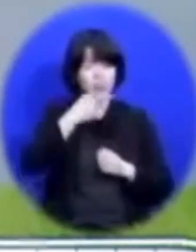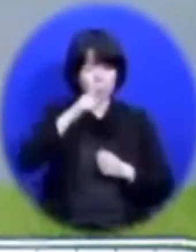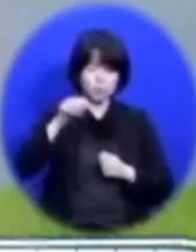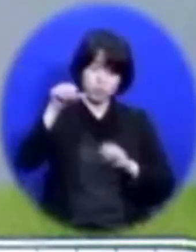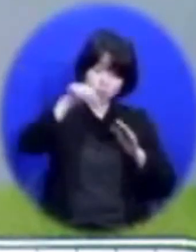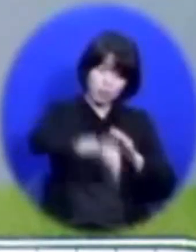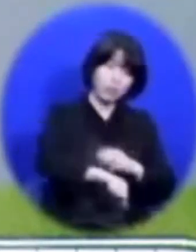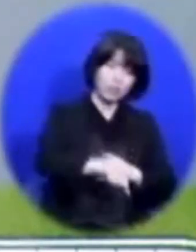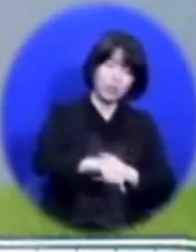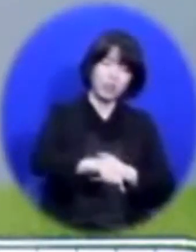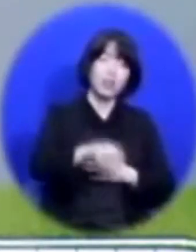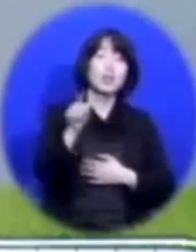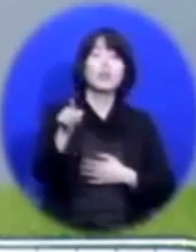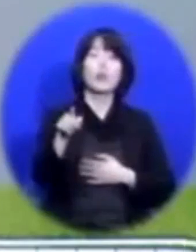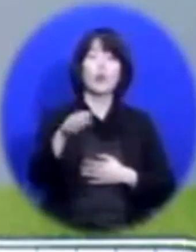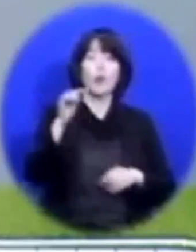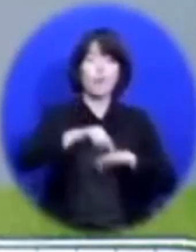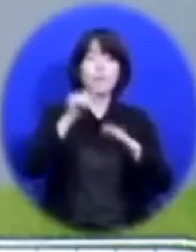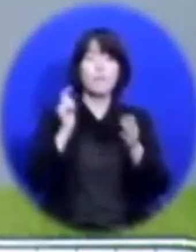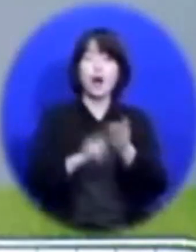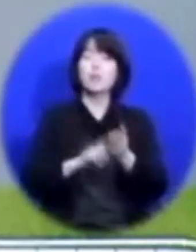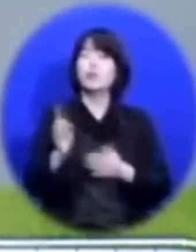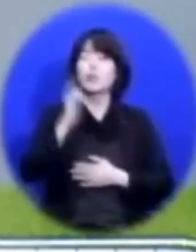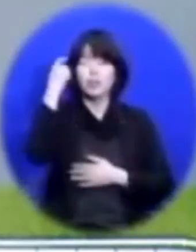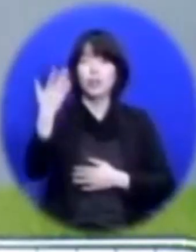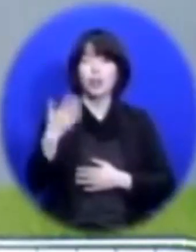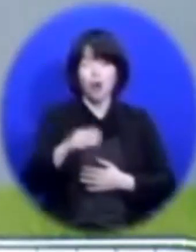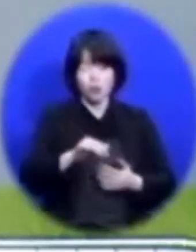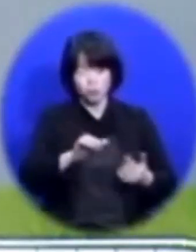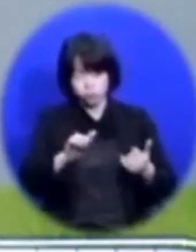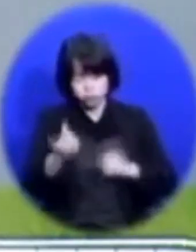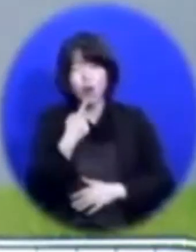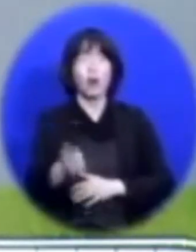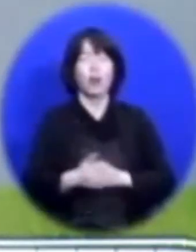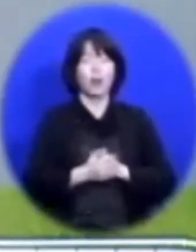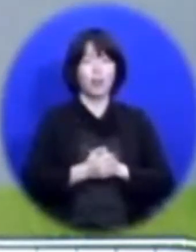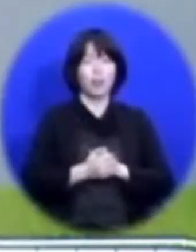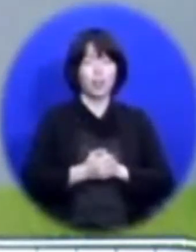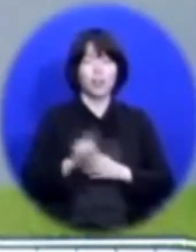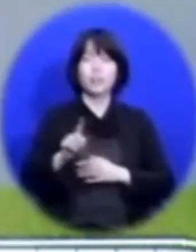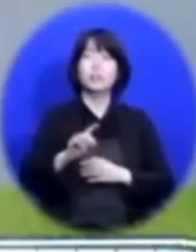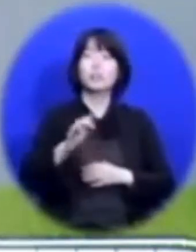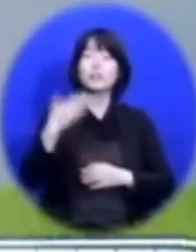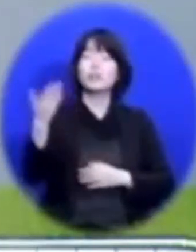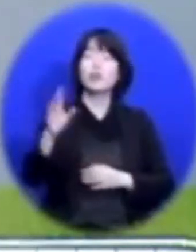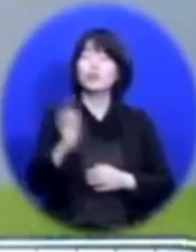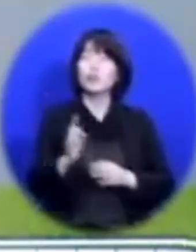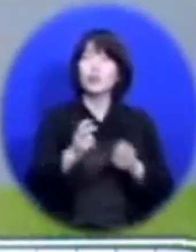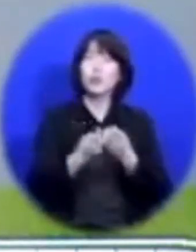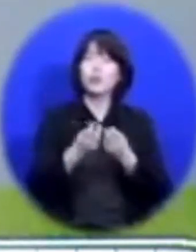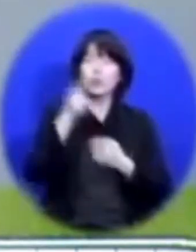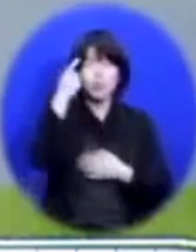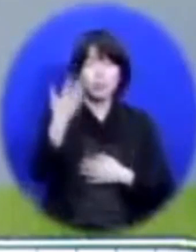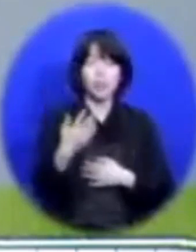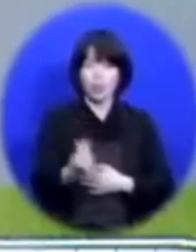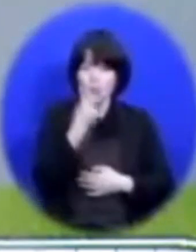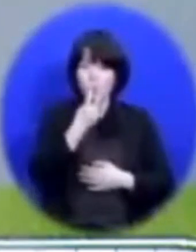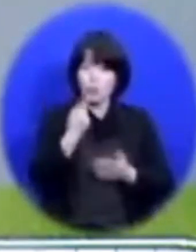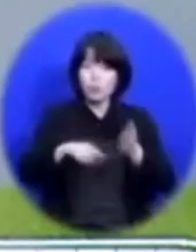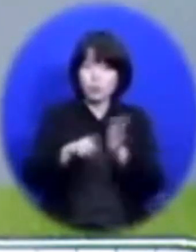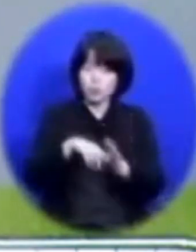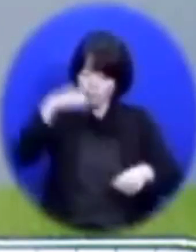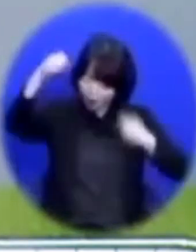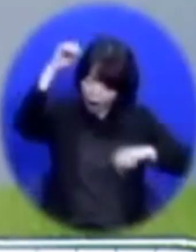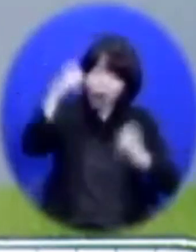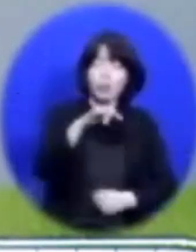물속에서네머리를쳤을때기분이어땠어? 죽을줄알았지, 그렇지?당신은죽을거라고생각했잖아요. 그럼당신은어떻게했습니까?어쨌든너는 숨쉬려고몸부림쳤지.